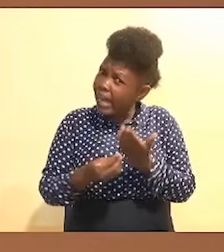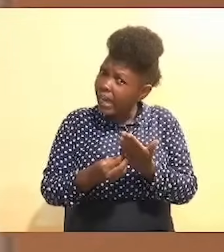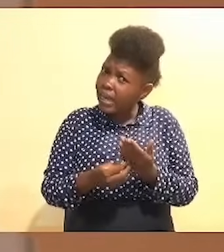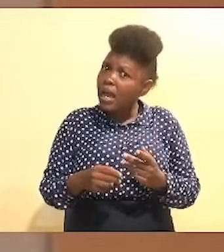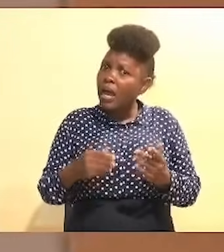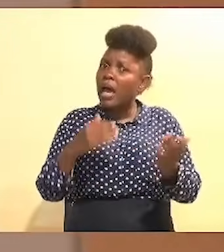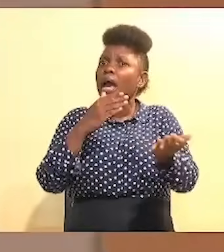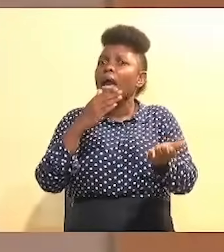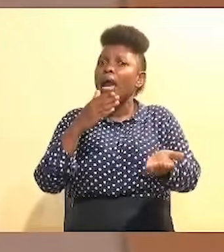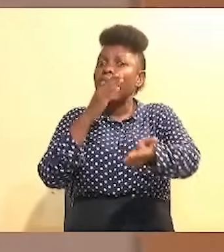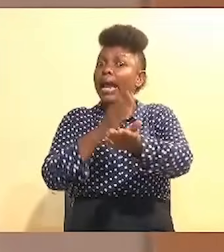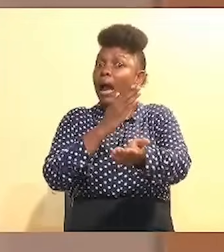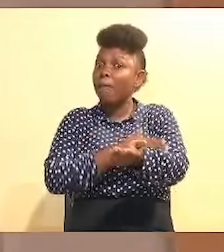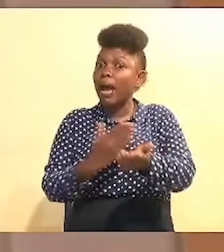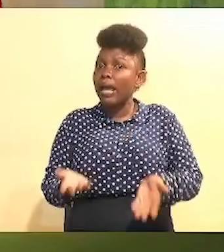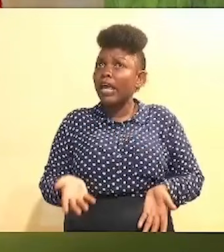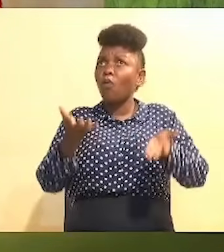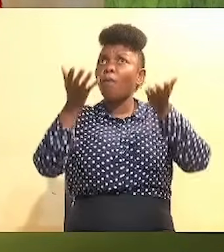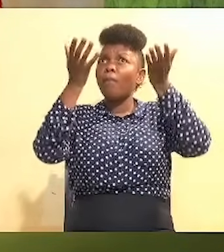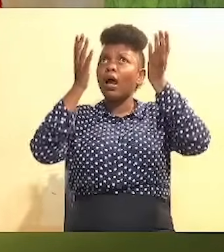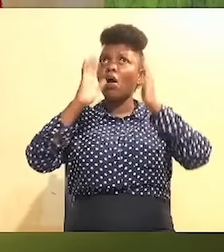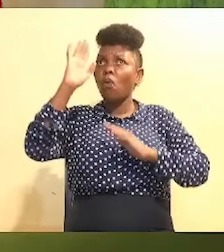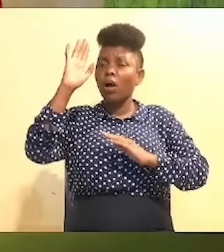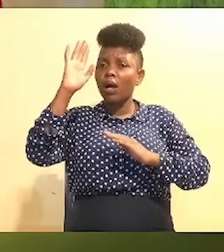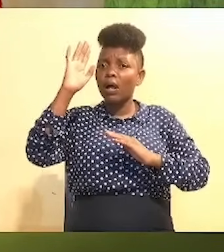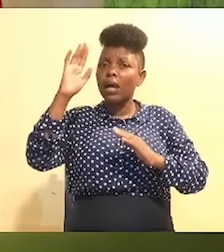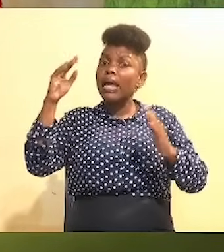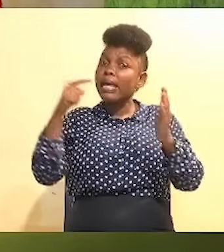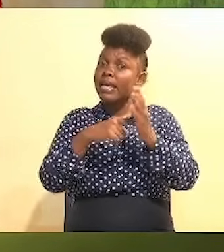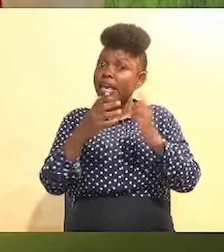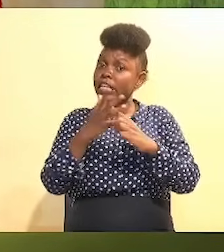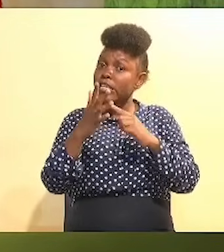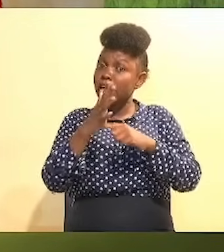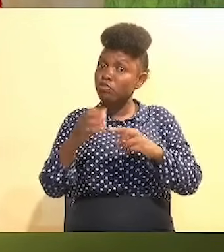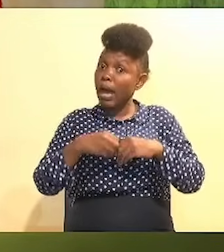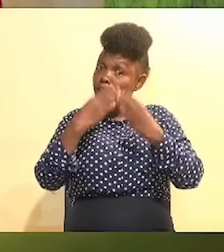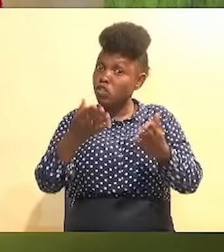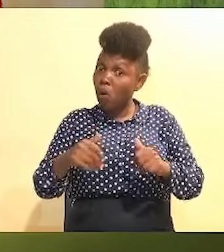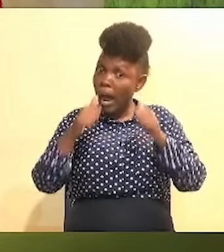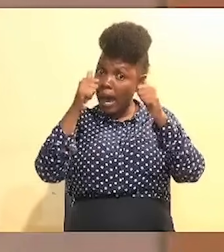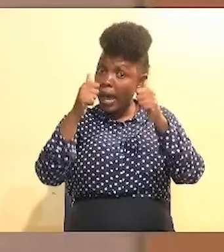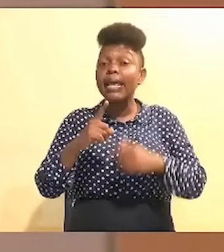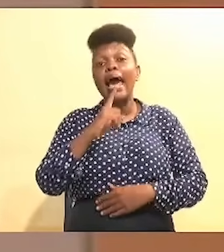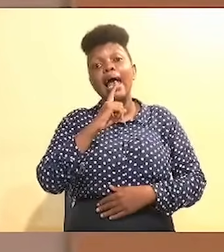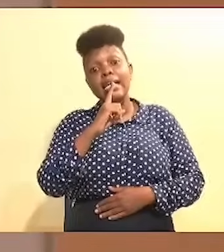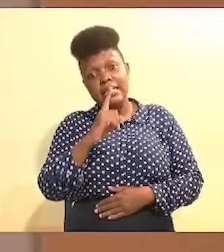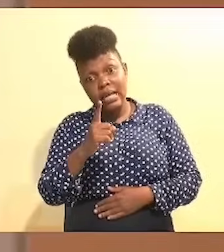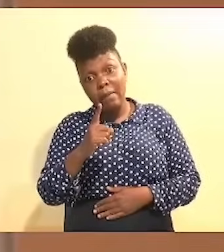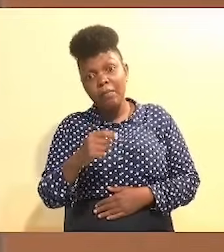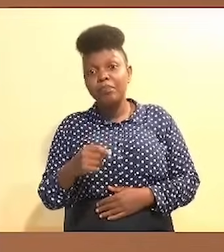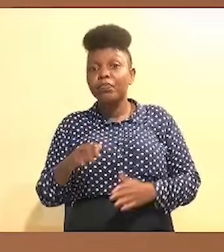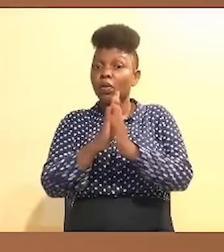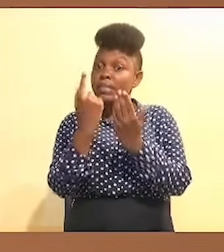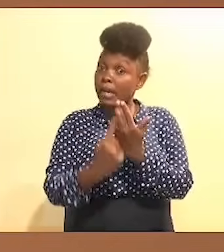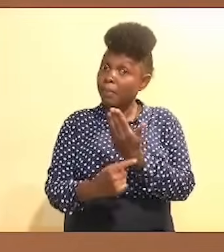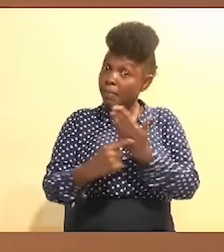kupaa kwake, Yesu mpenzi mkuu wa ulimwengu alitoa ahadi hii. Naye alisema kwenye Yohana 14